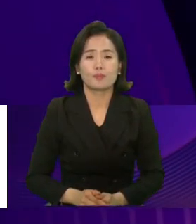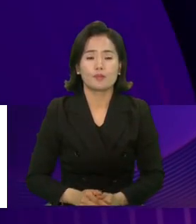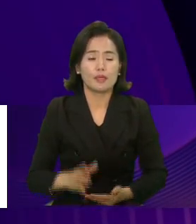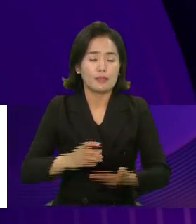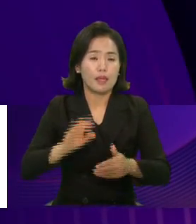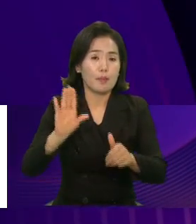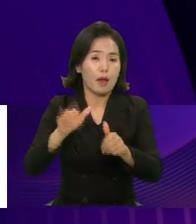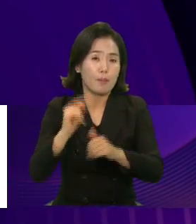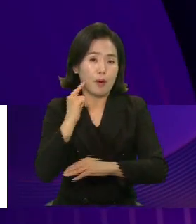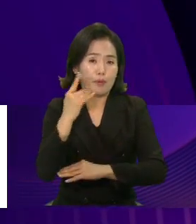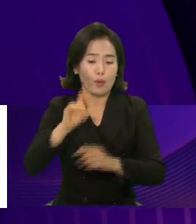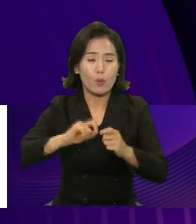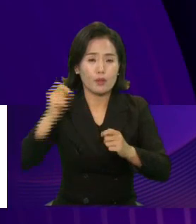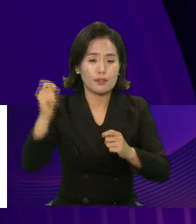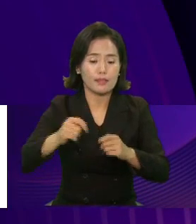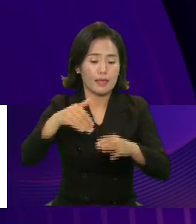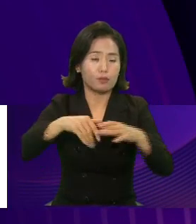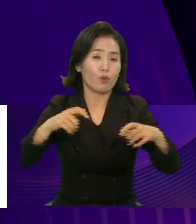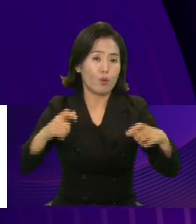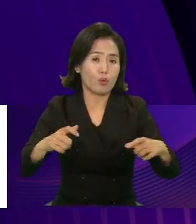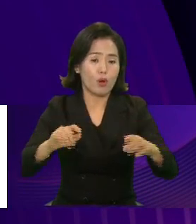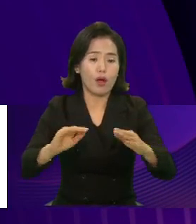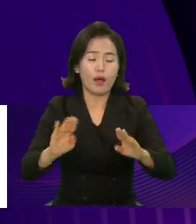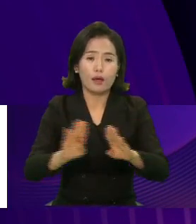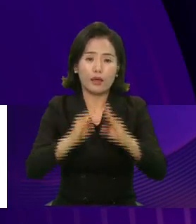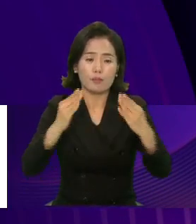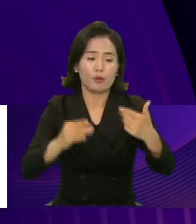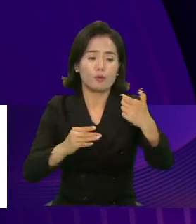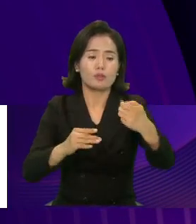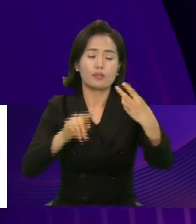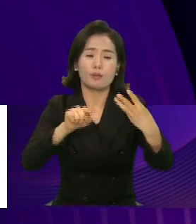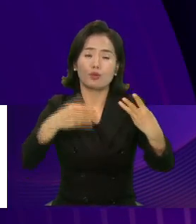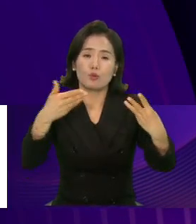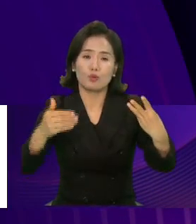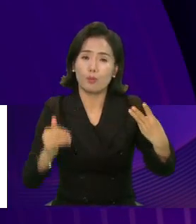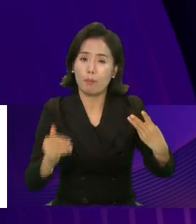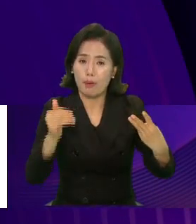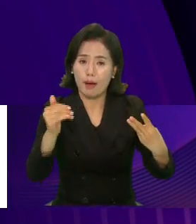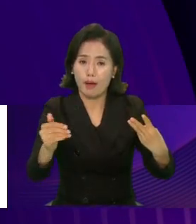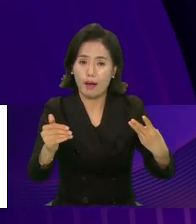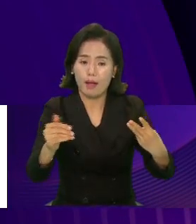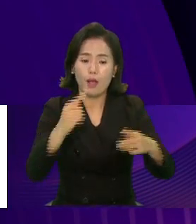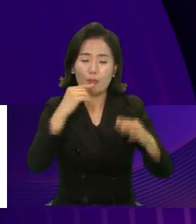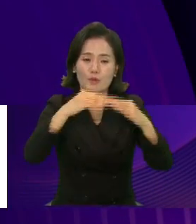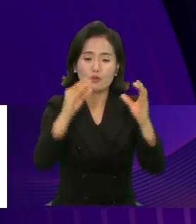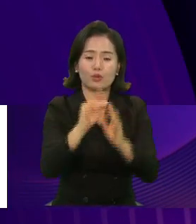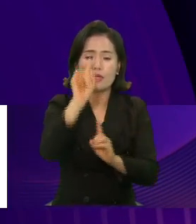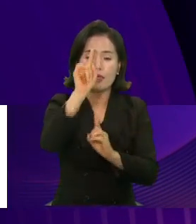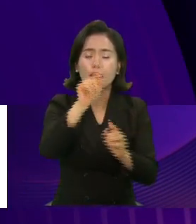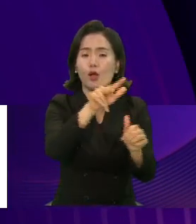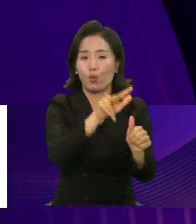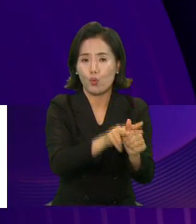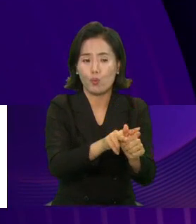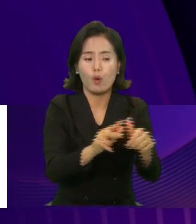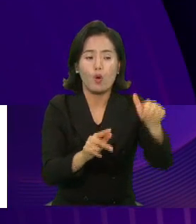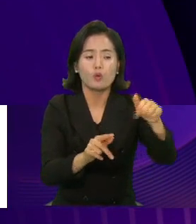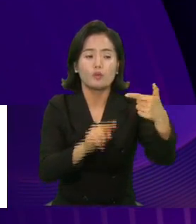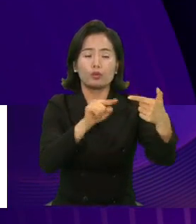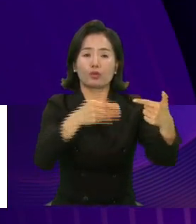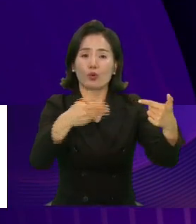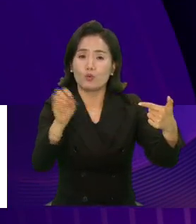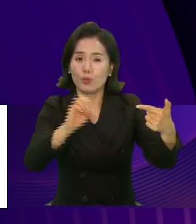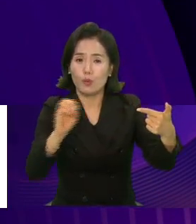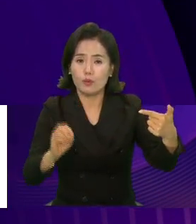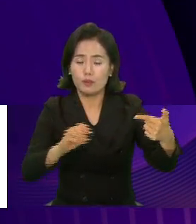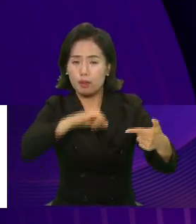담양 함평 영광 장성 선거구입니다. 개표 63.9%까지 진행됐고 민주당의 이계호 후보가